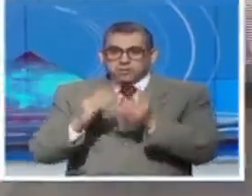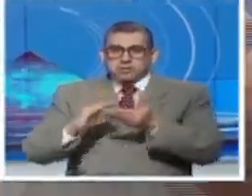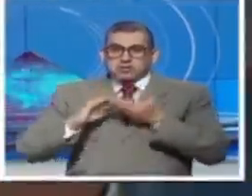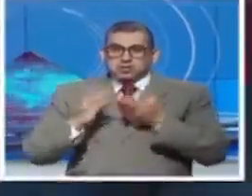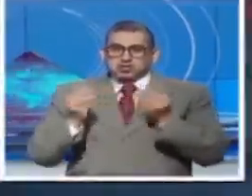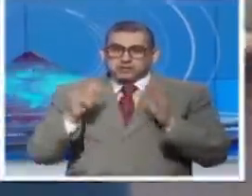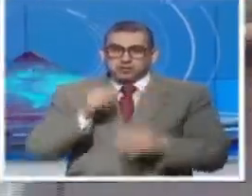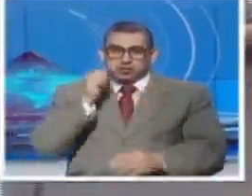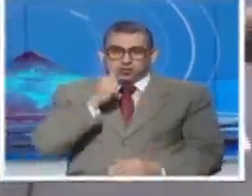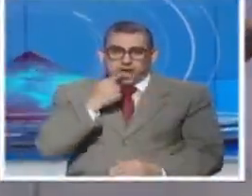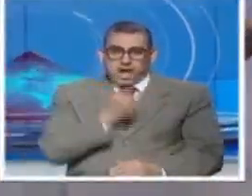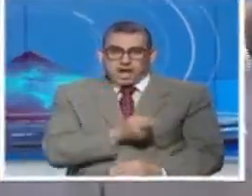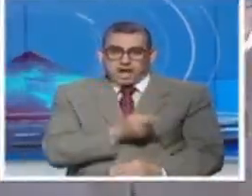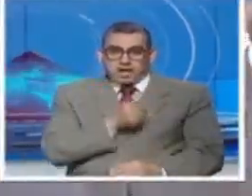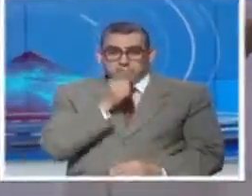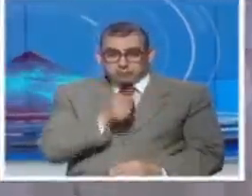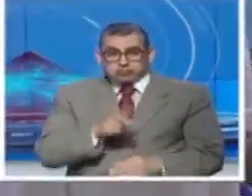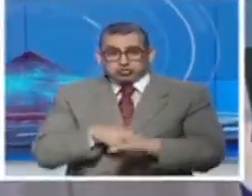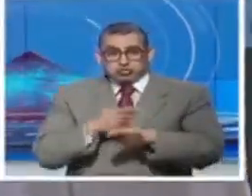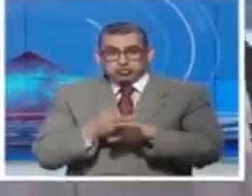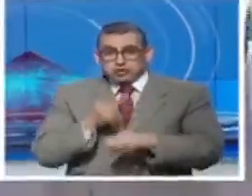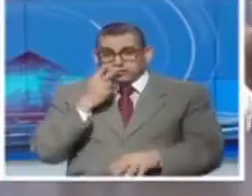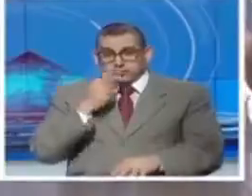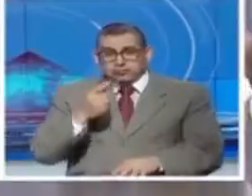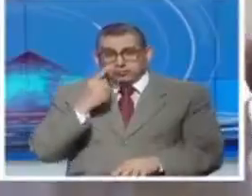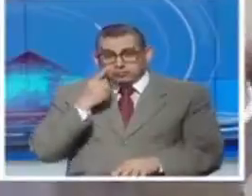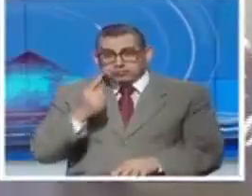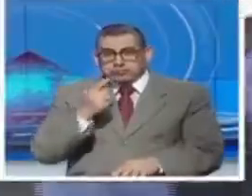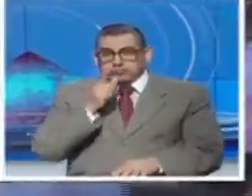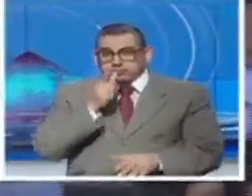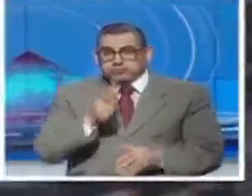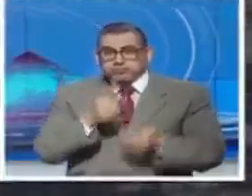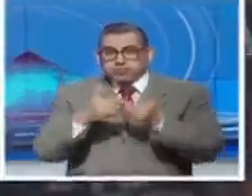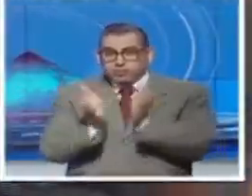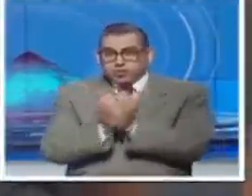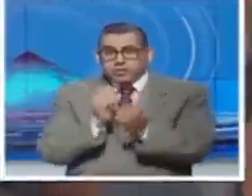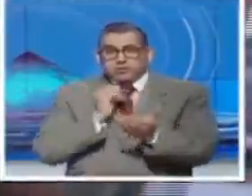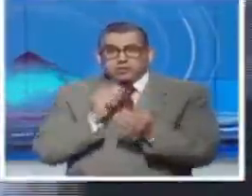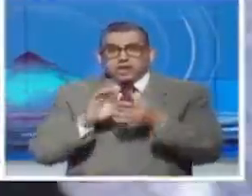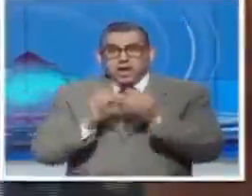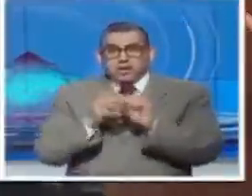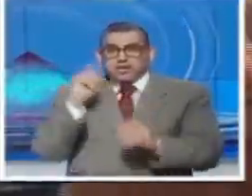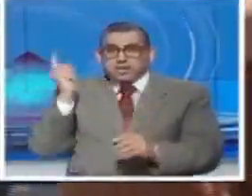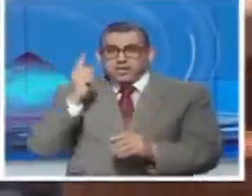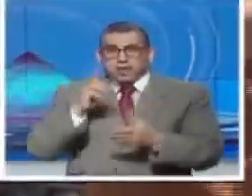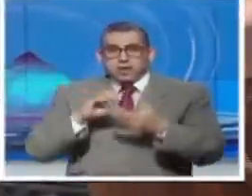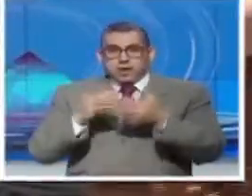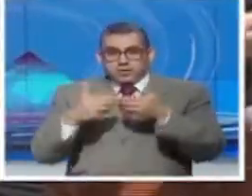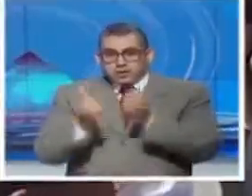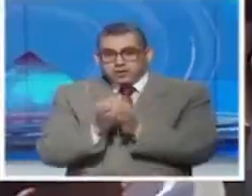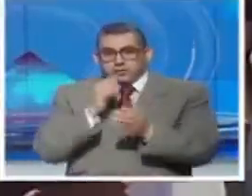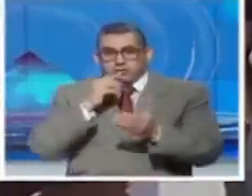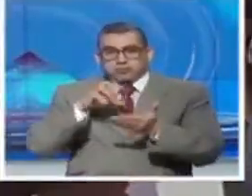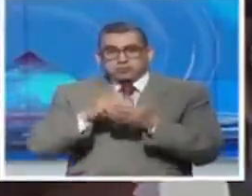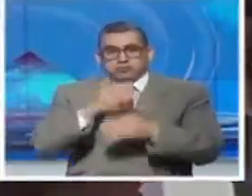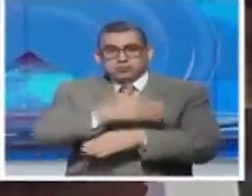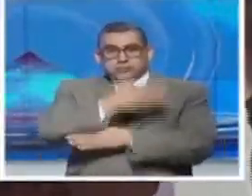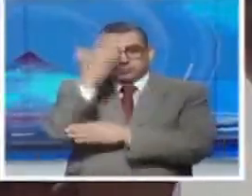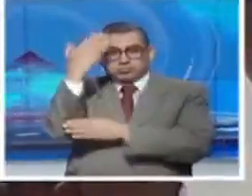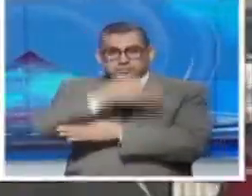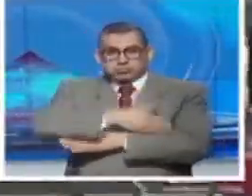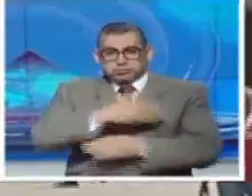المصريين. هذه المشاهد رصدتها أعين ممثلي المنظمات الدولية والإقليمية بالمعابر